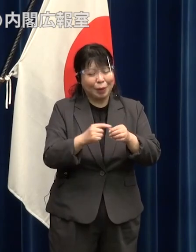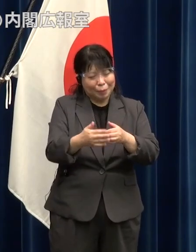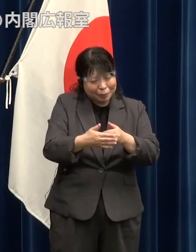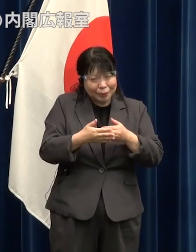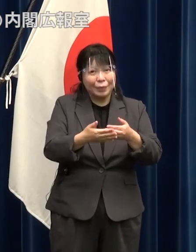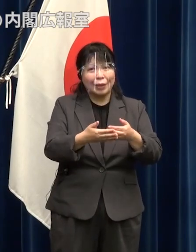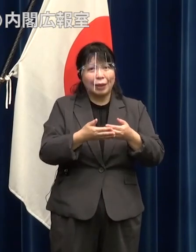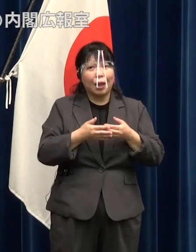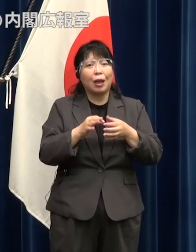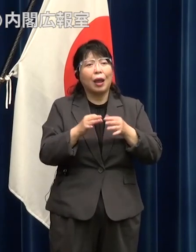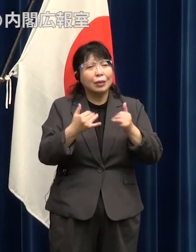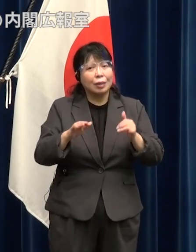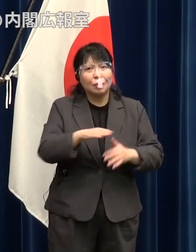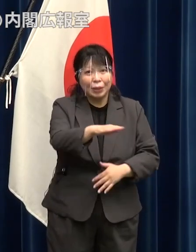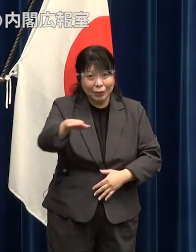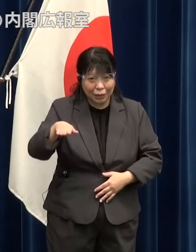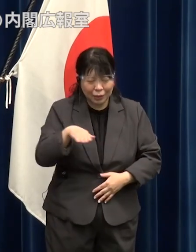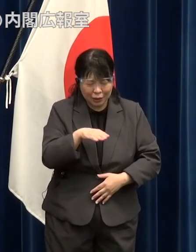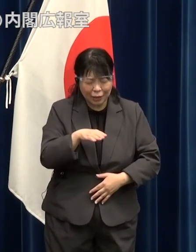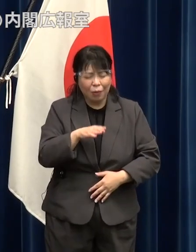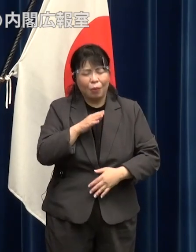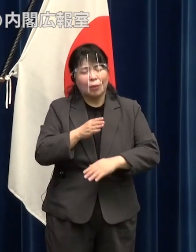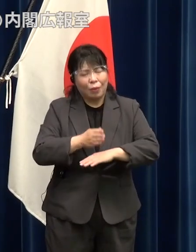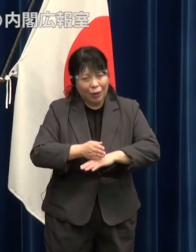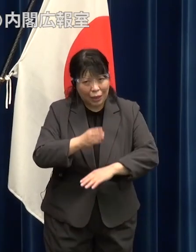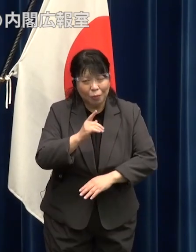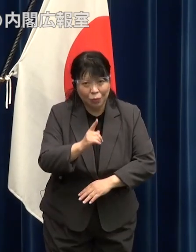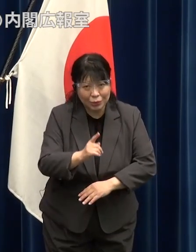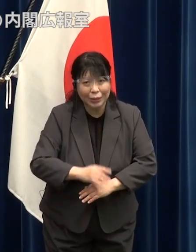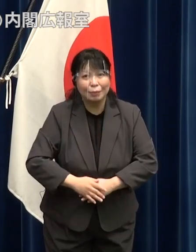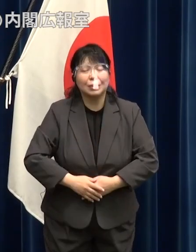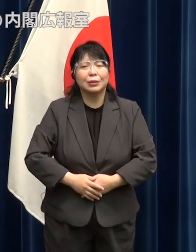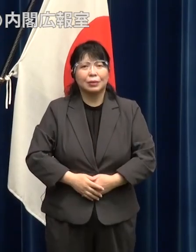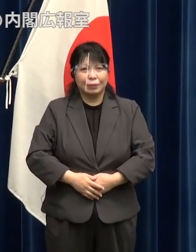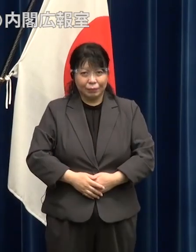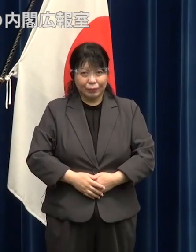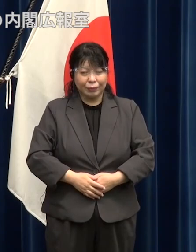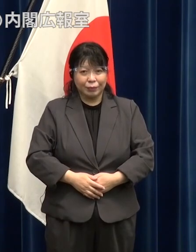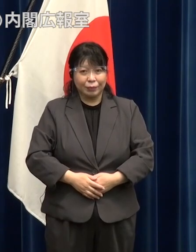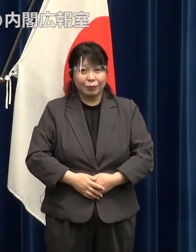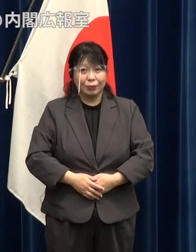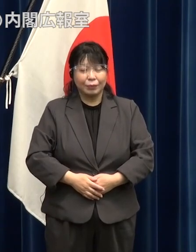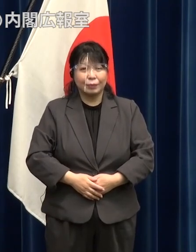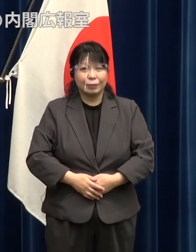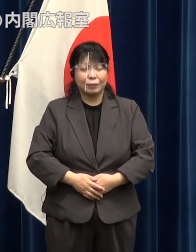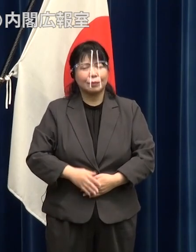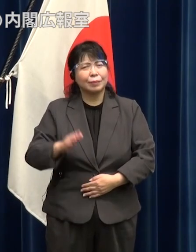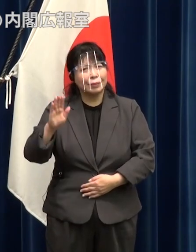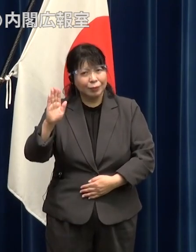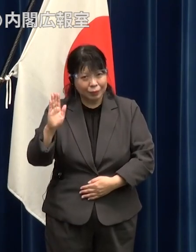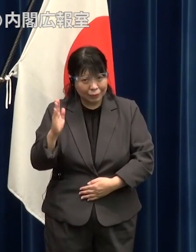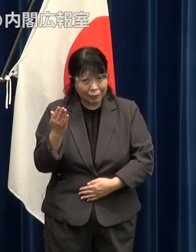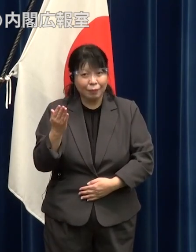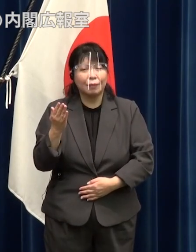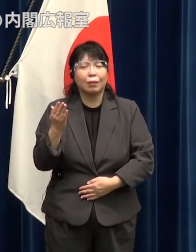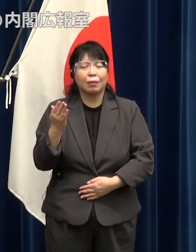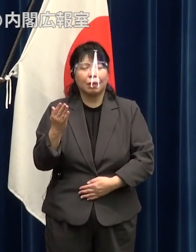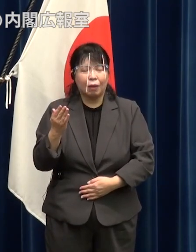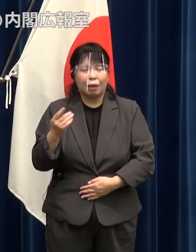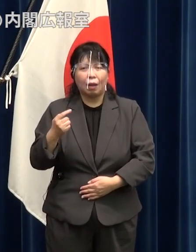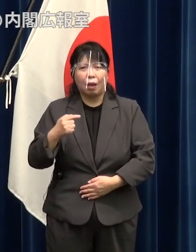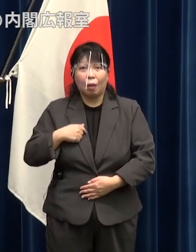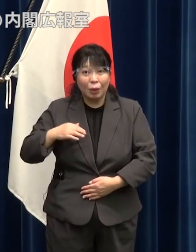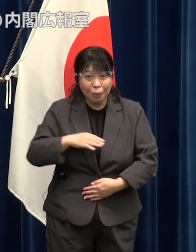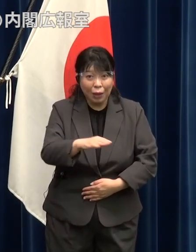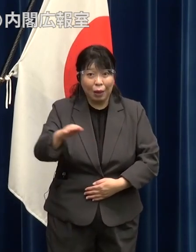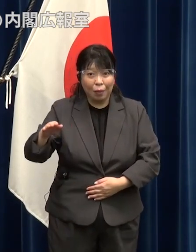さんに心から御礼を申し上げます。しかし我々は新